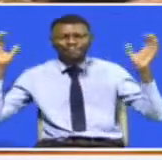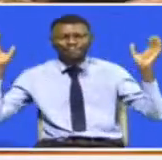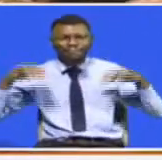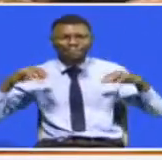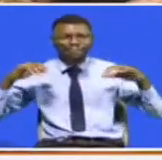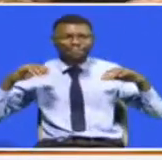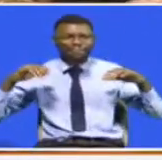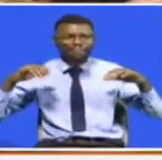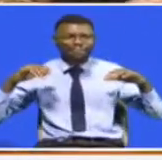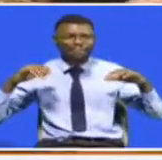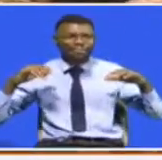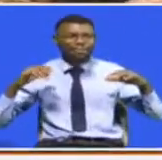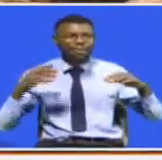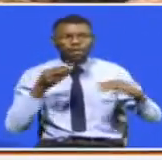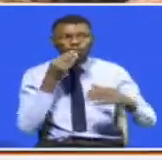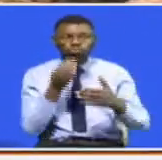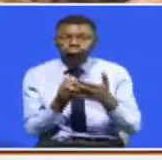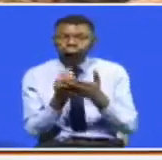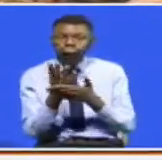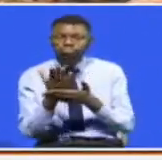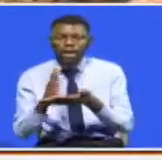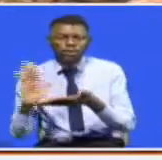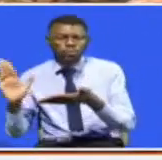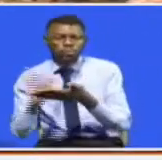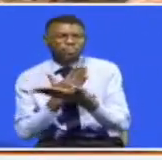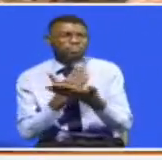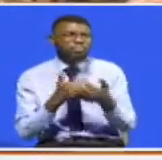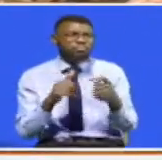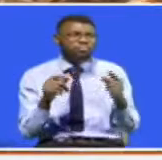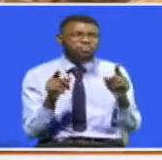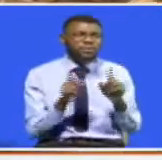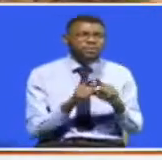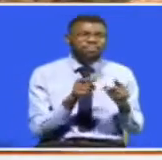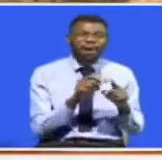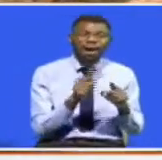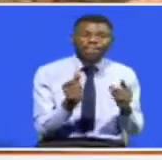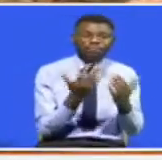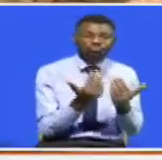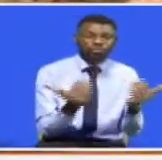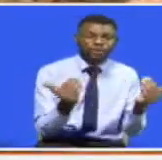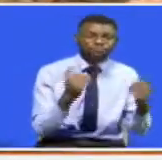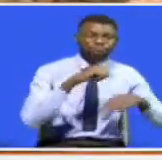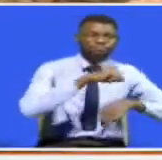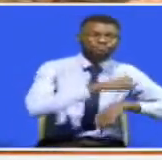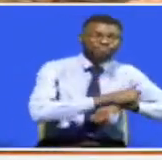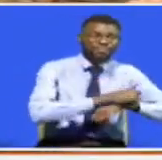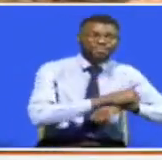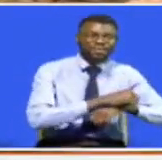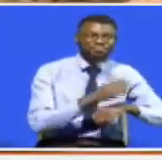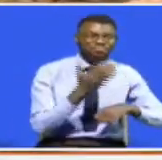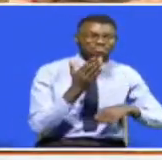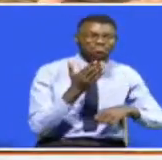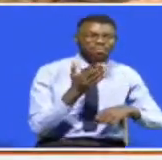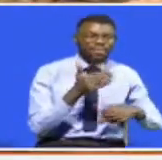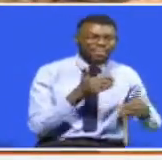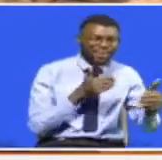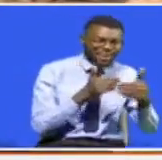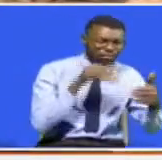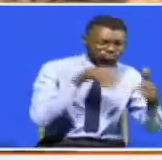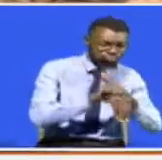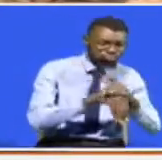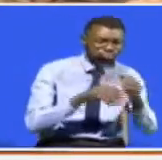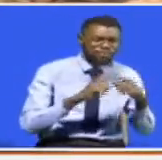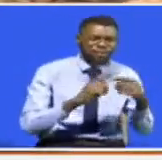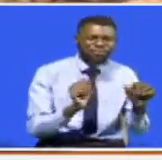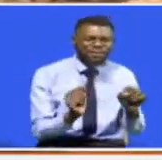maplots zinaenda. Hata watoto wa shule juzi walipatikana wakibebwa na maji hapa, bahati nzuri waliokolewa. Na madaraja yetu mingi